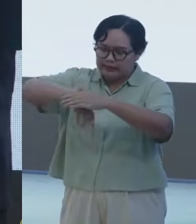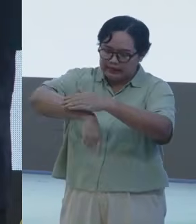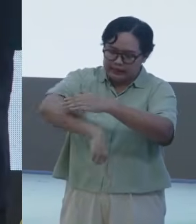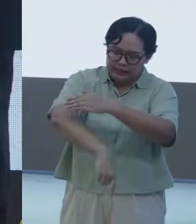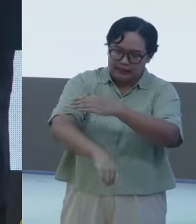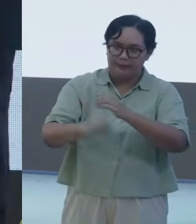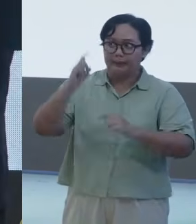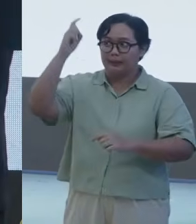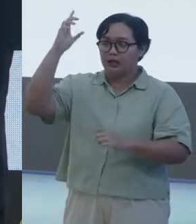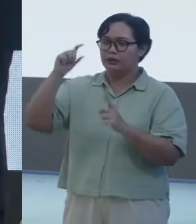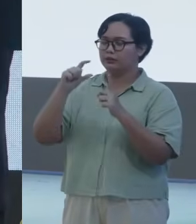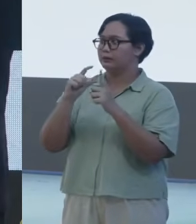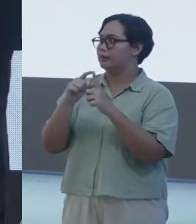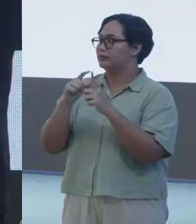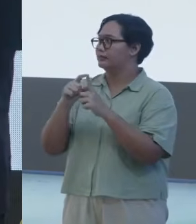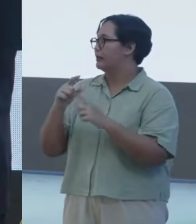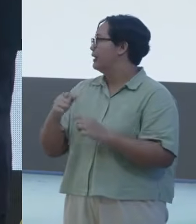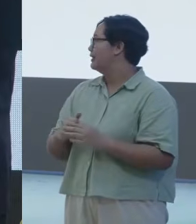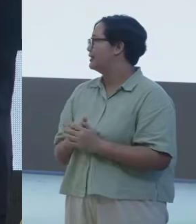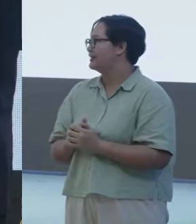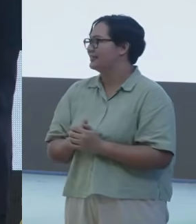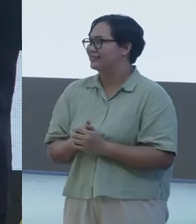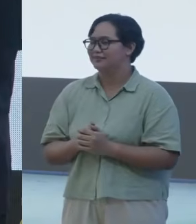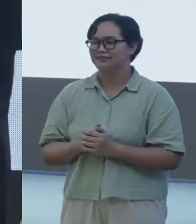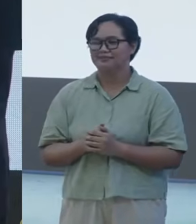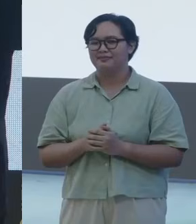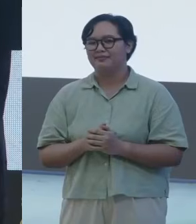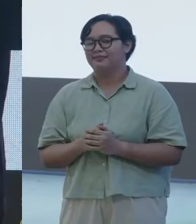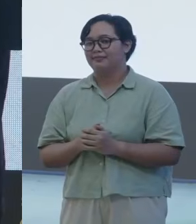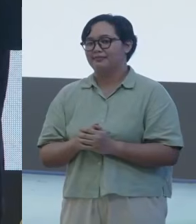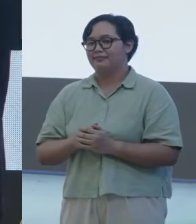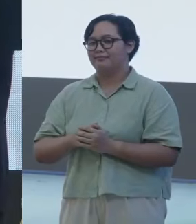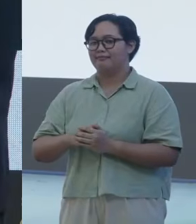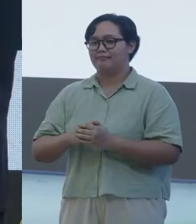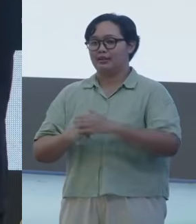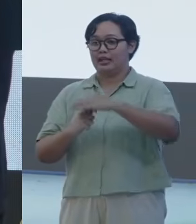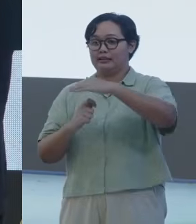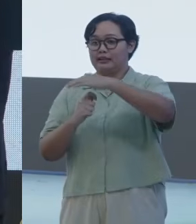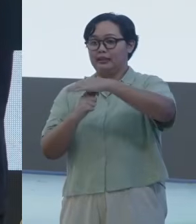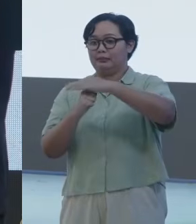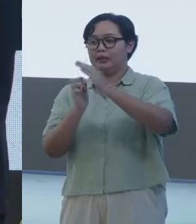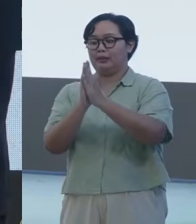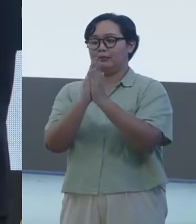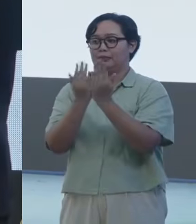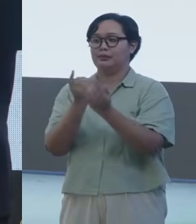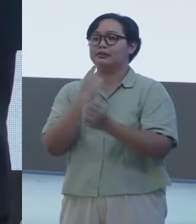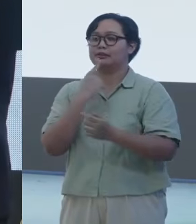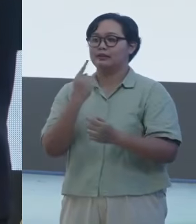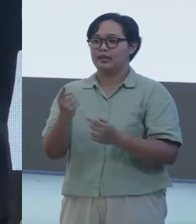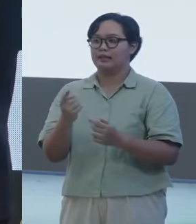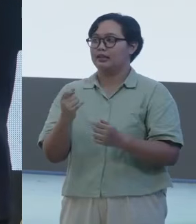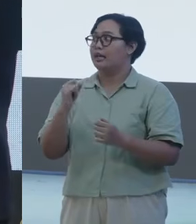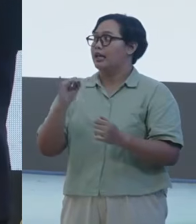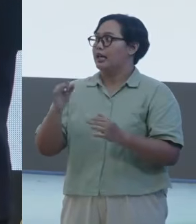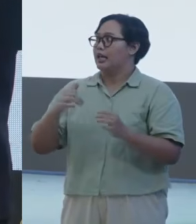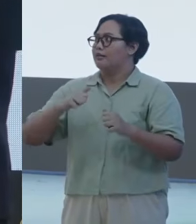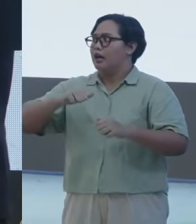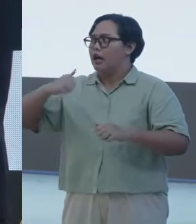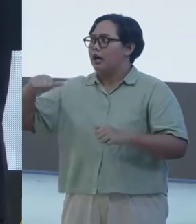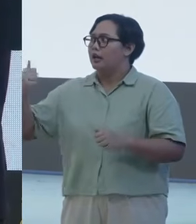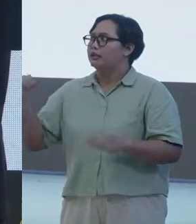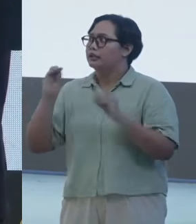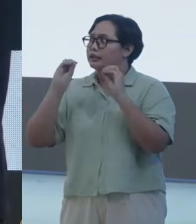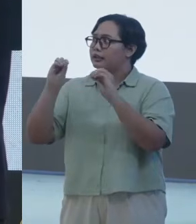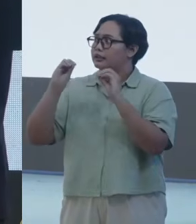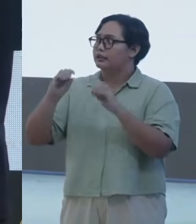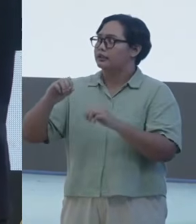Minsan po na-excite ako, nabubulol ako. 1 Timothy 6:3, if anyone teaches a different doctrine and does not agree